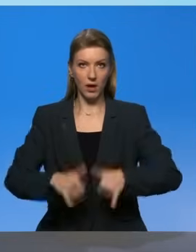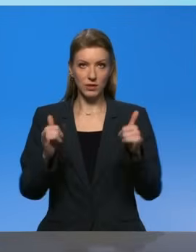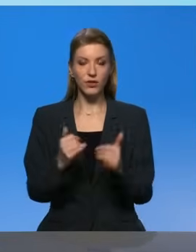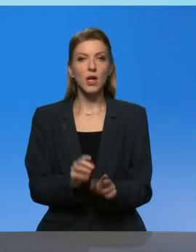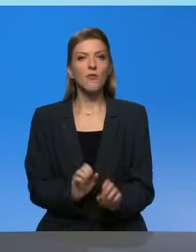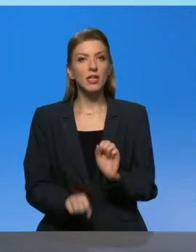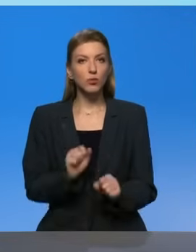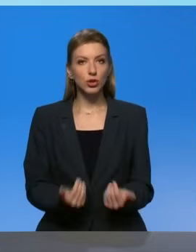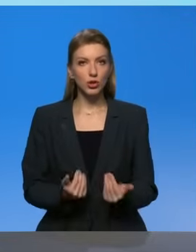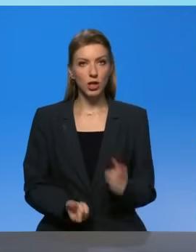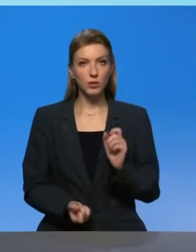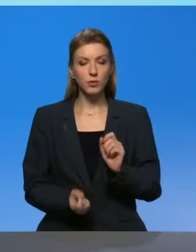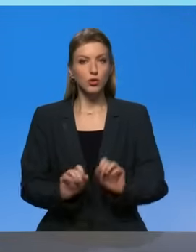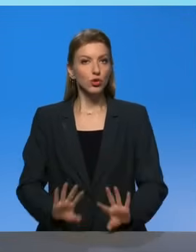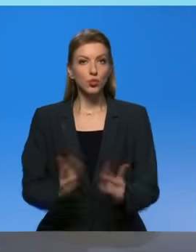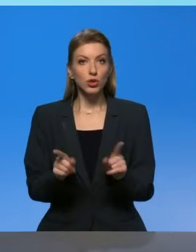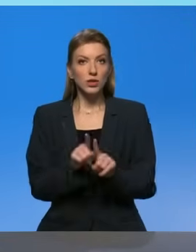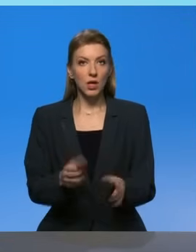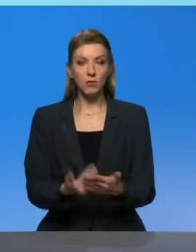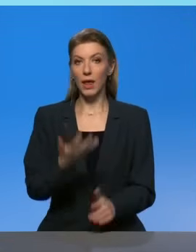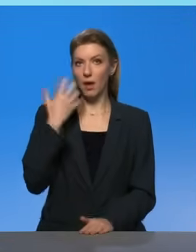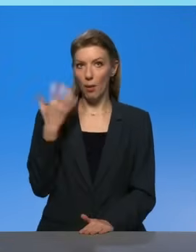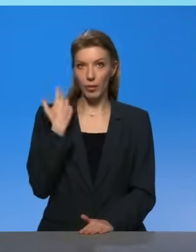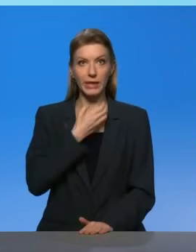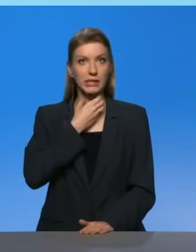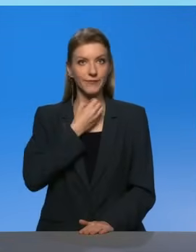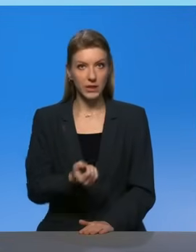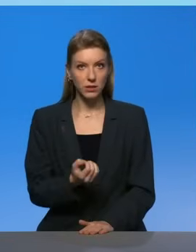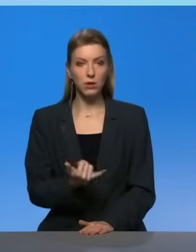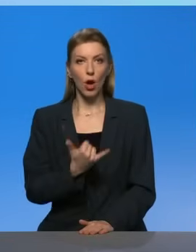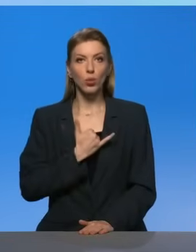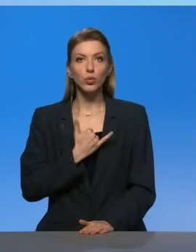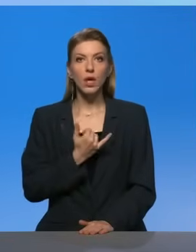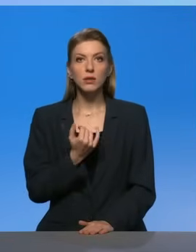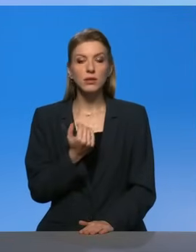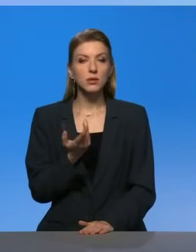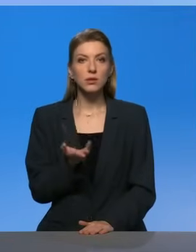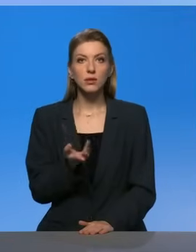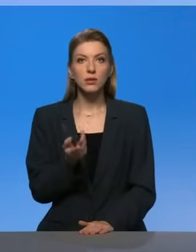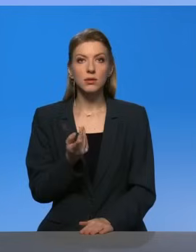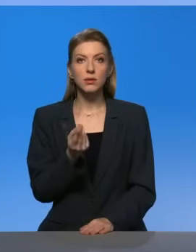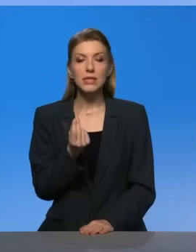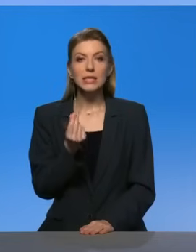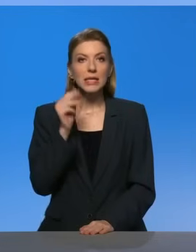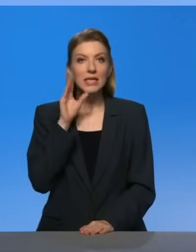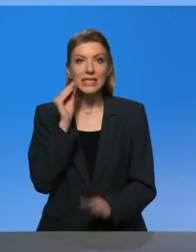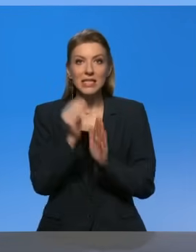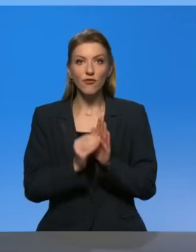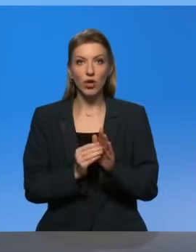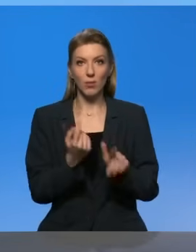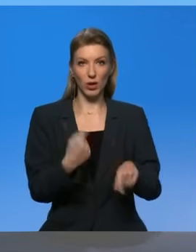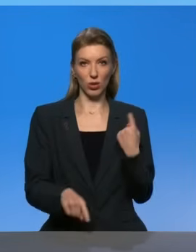фоне дефицита тех же яблок у нас просто другие будут цифры по разрешенному импорту, их купят